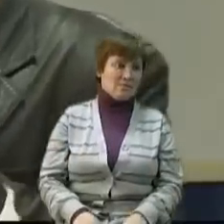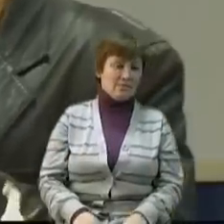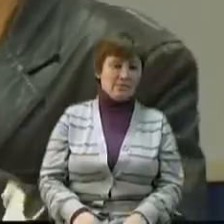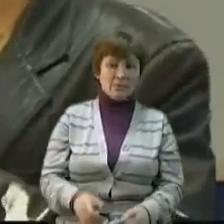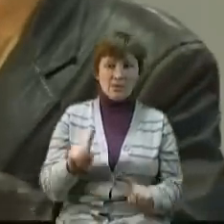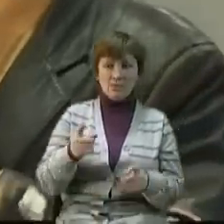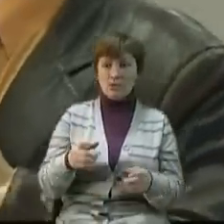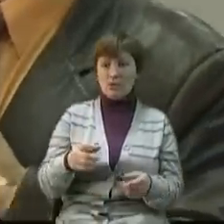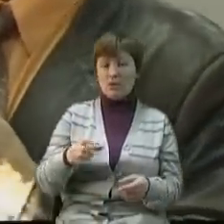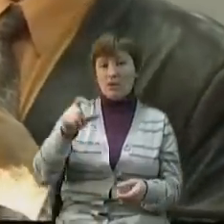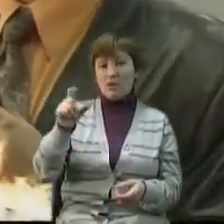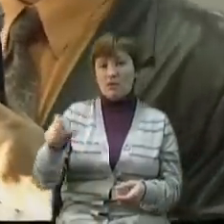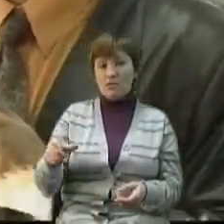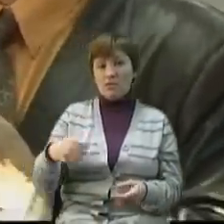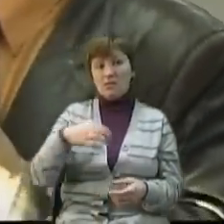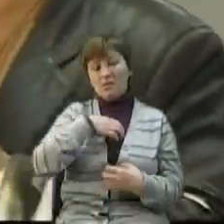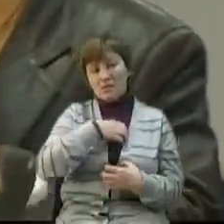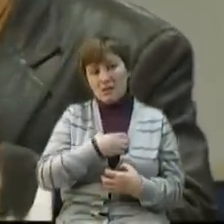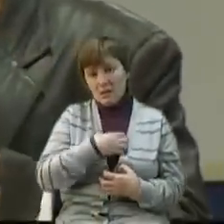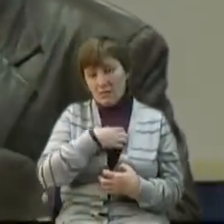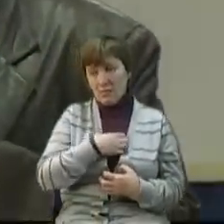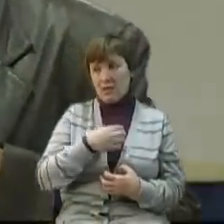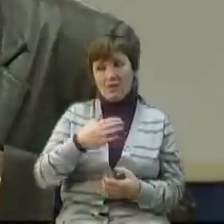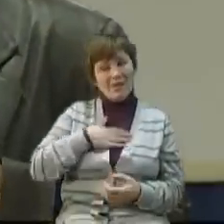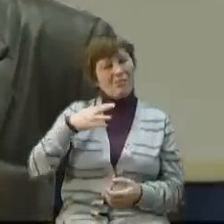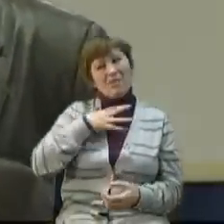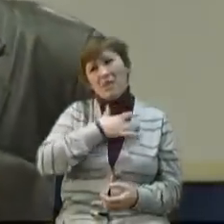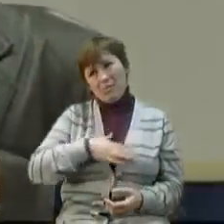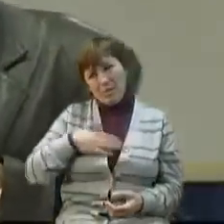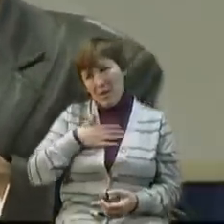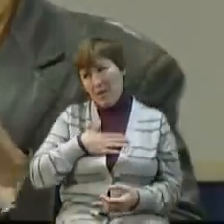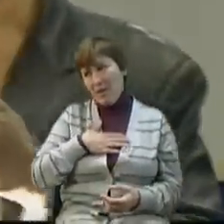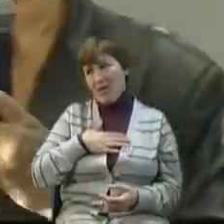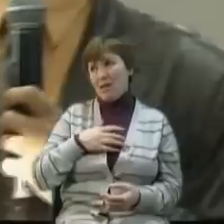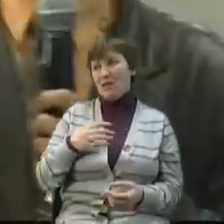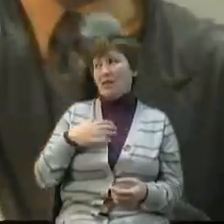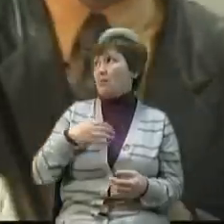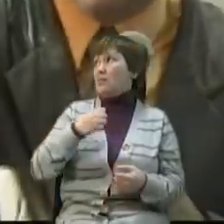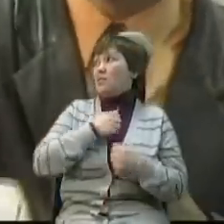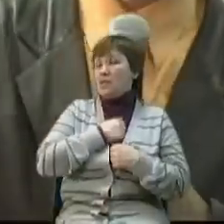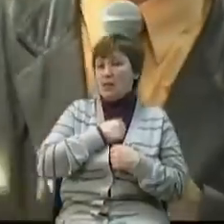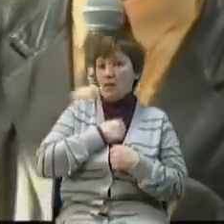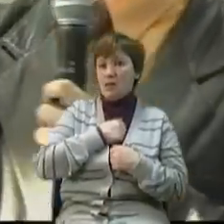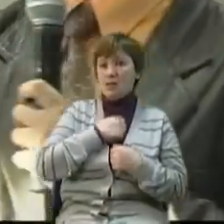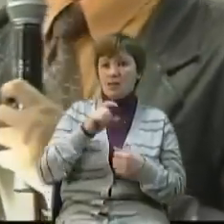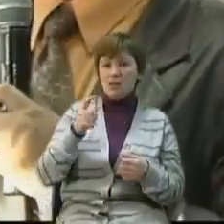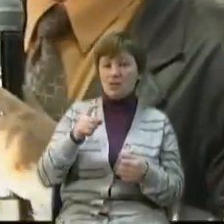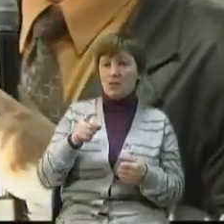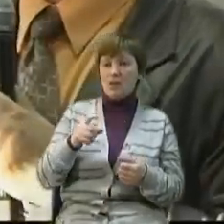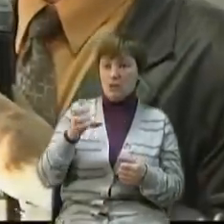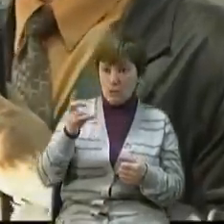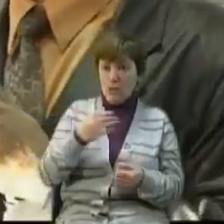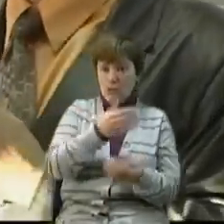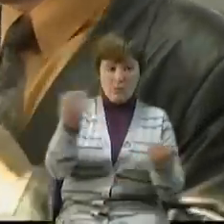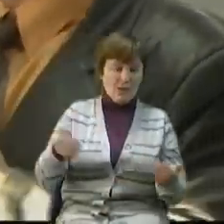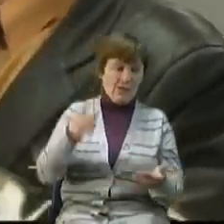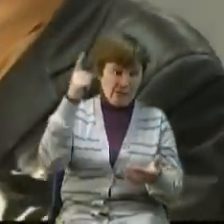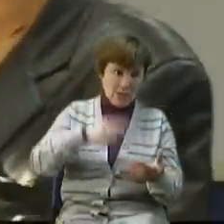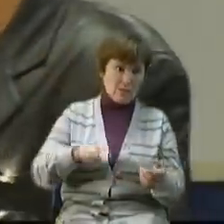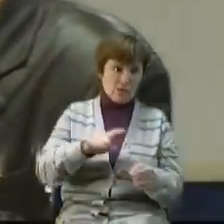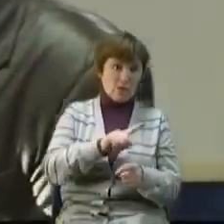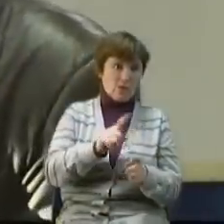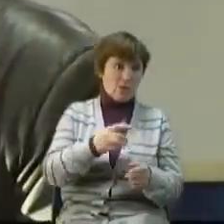конечно, неприятно с Ним разлучаться на время, но мы-то верим, что мы тоже там будем. И нам